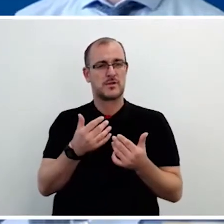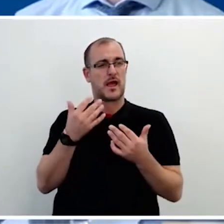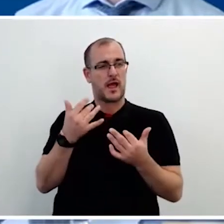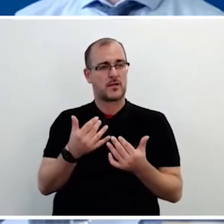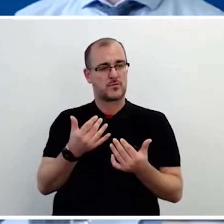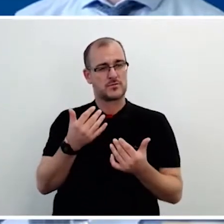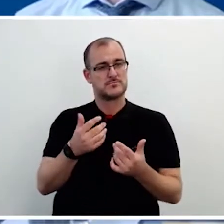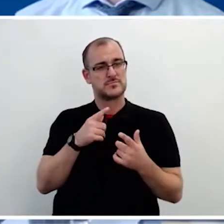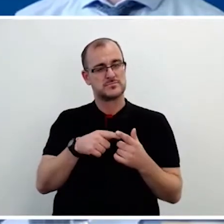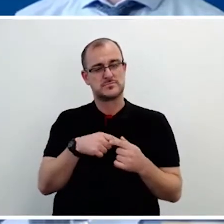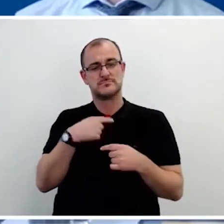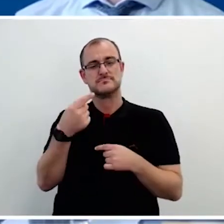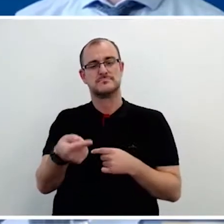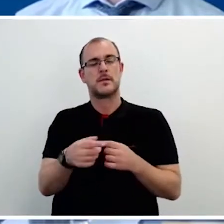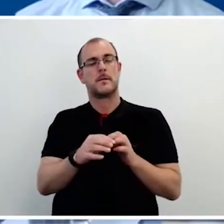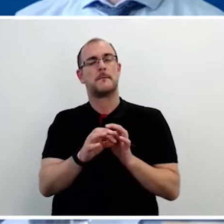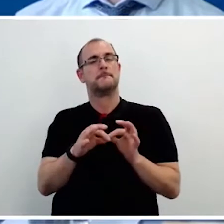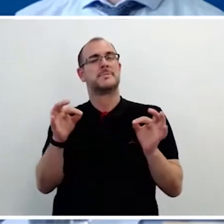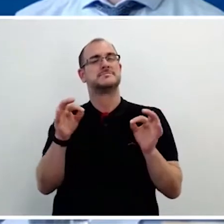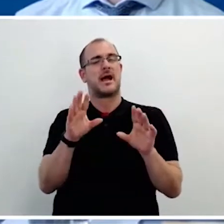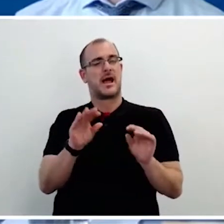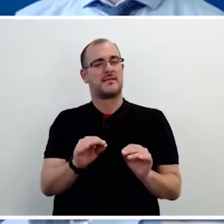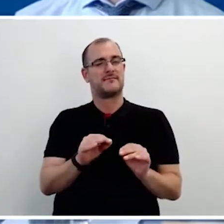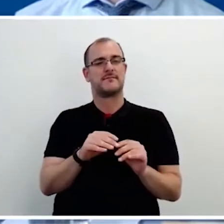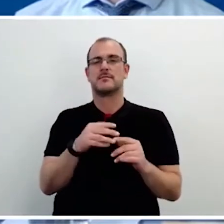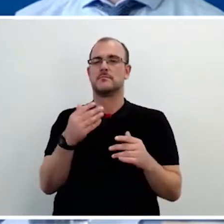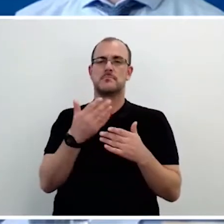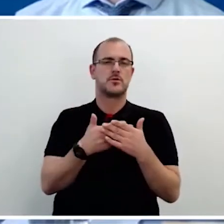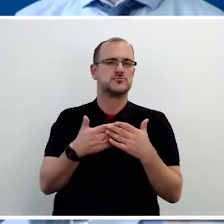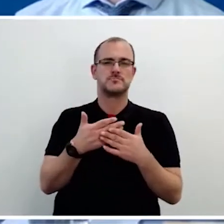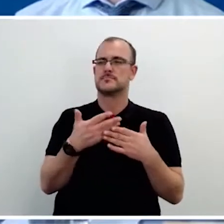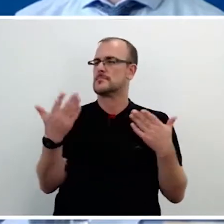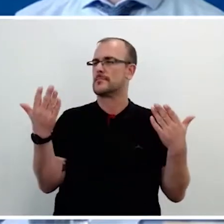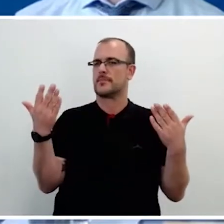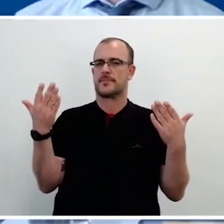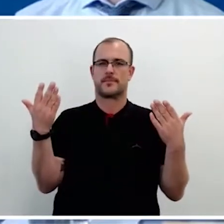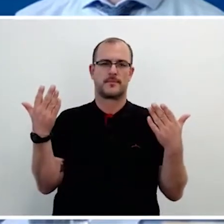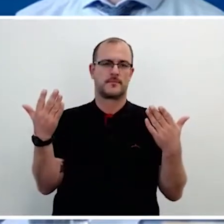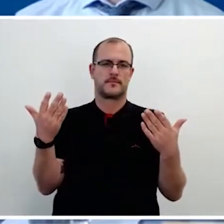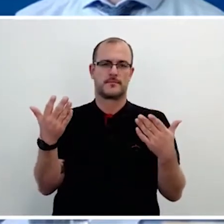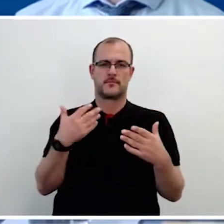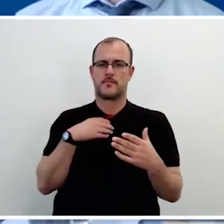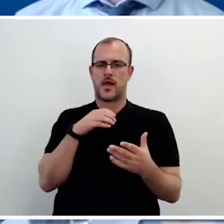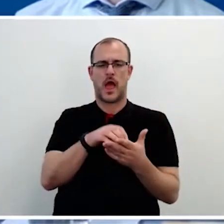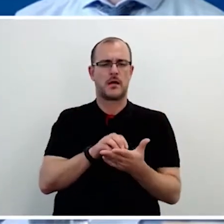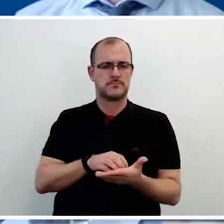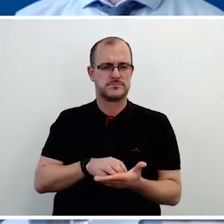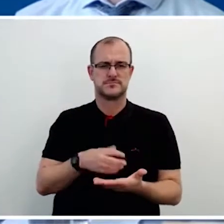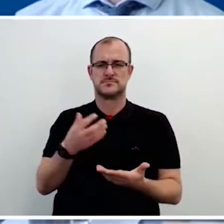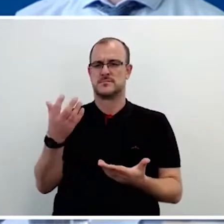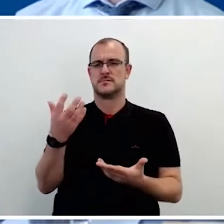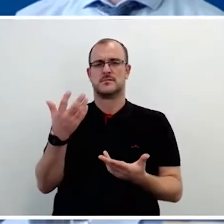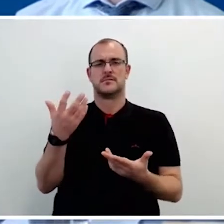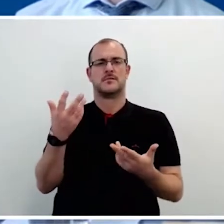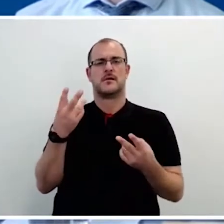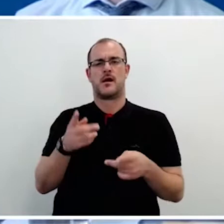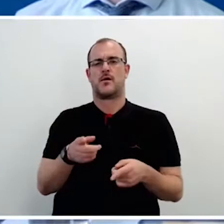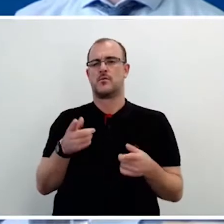von Algorithmen zur besseren Anwendung von zum Beispiel Apps, von zum Beispiel